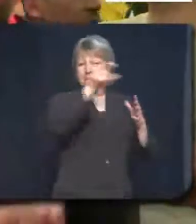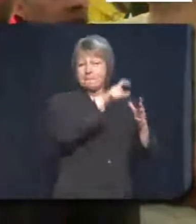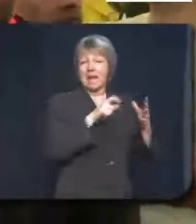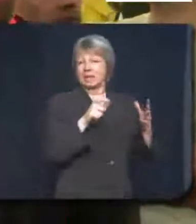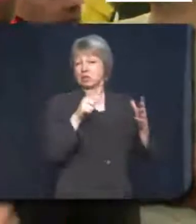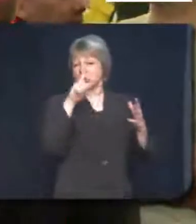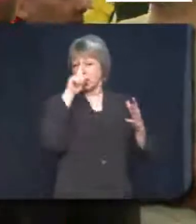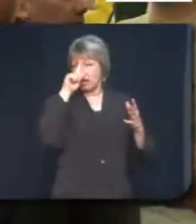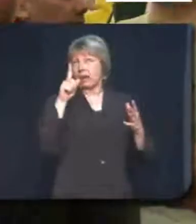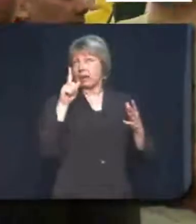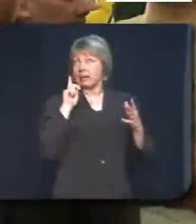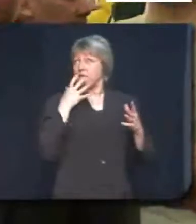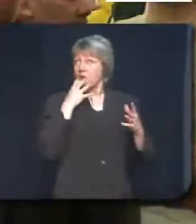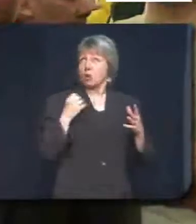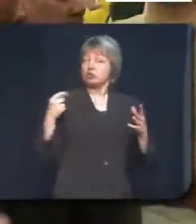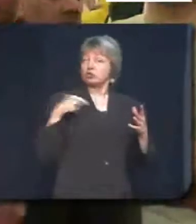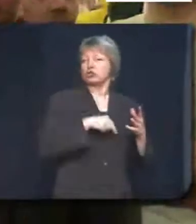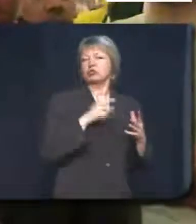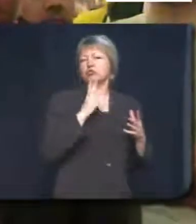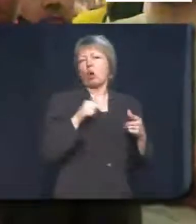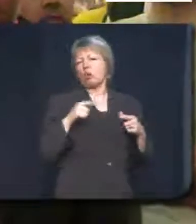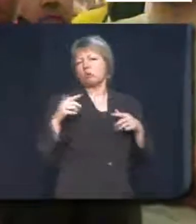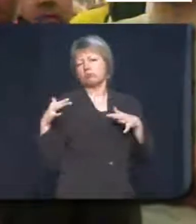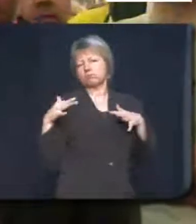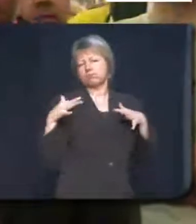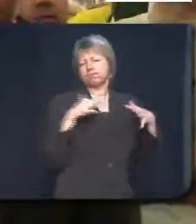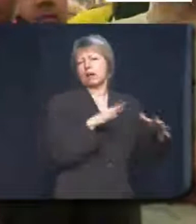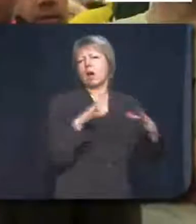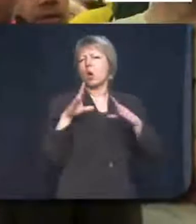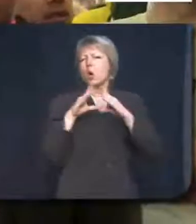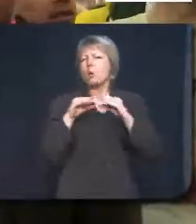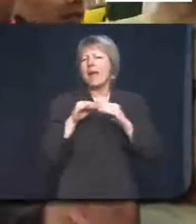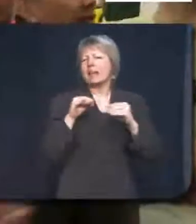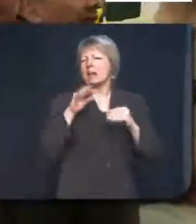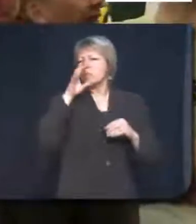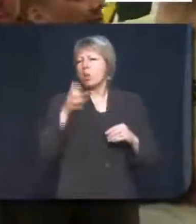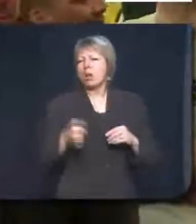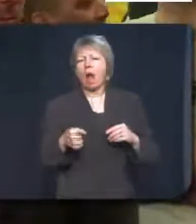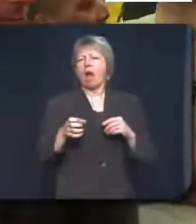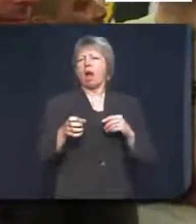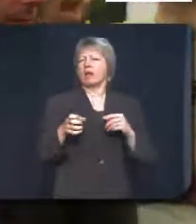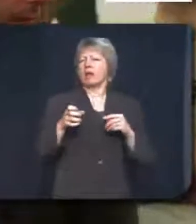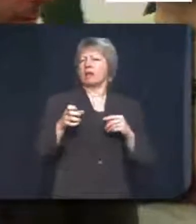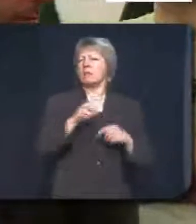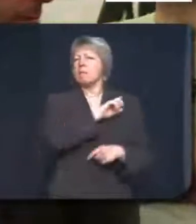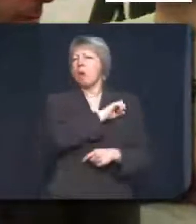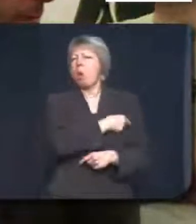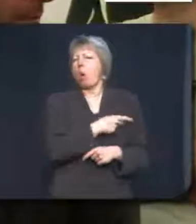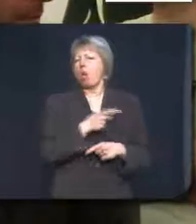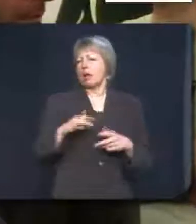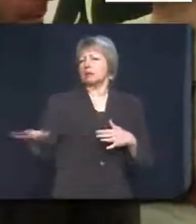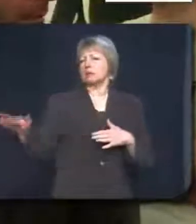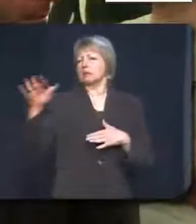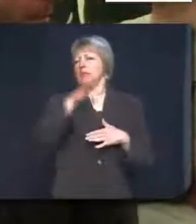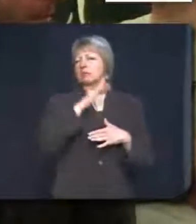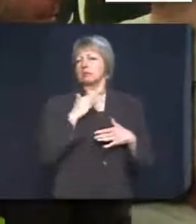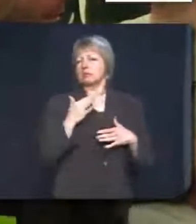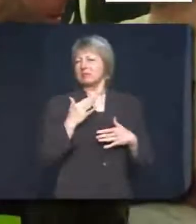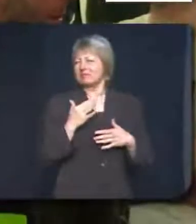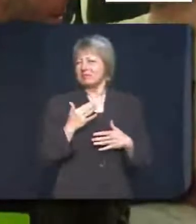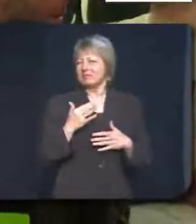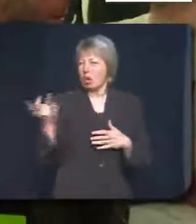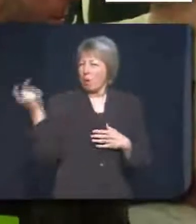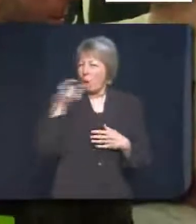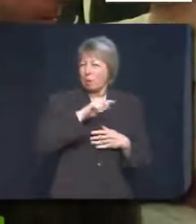längst überflutet von Rumänen Bulgaren Polen die das deutlich schlechter geht in ihren Heimatländern die aber schon lange lange kommen können aber hier nicht hin wollen